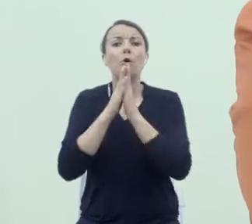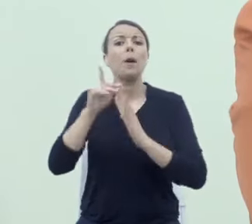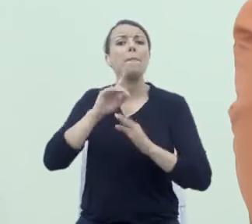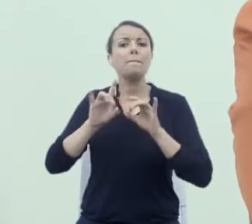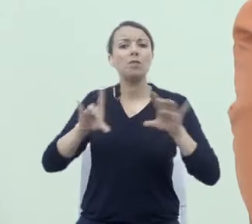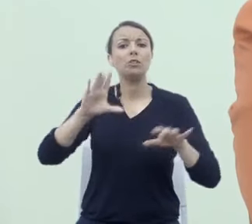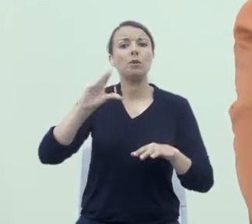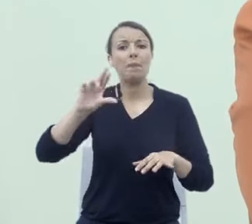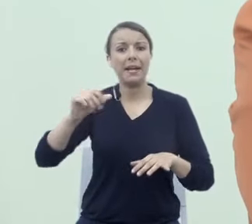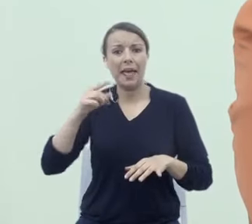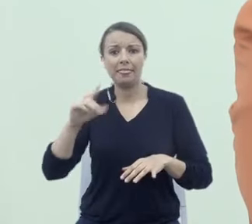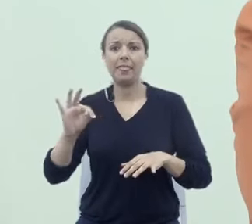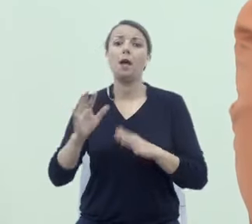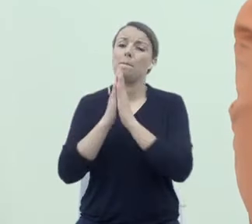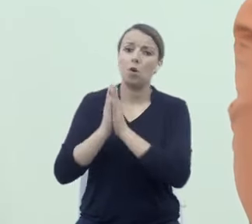kontynuował